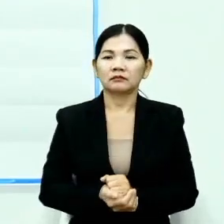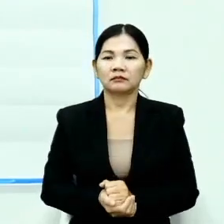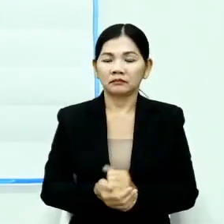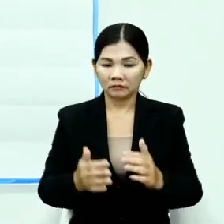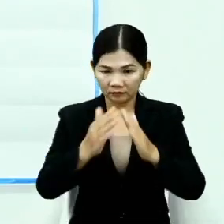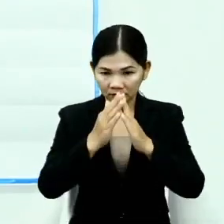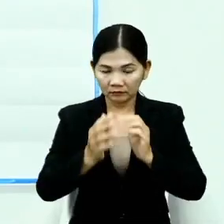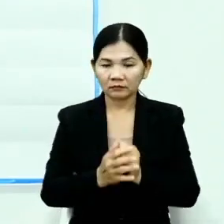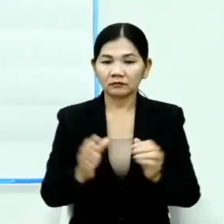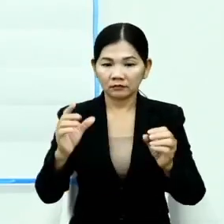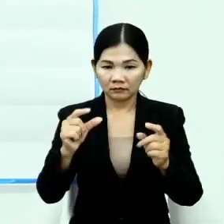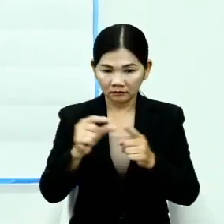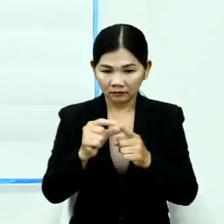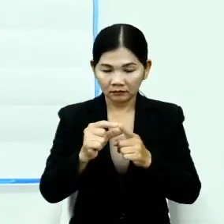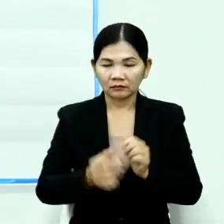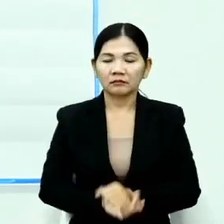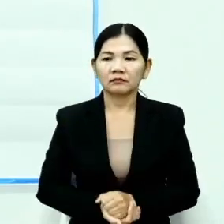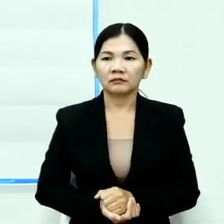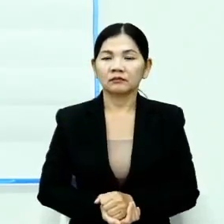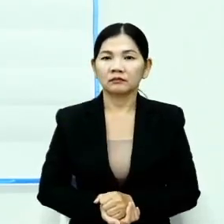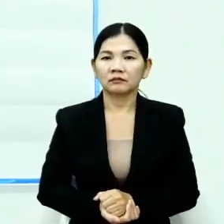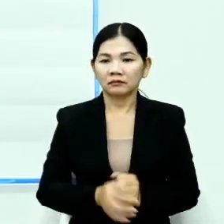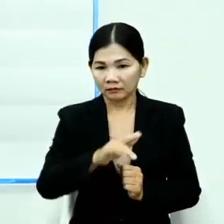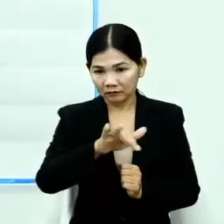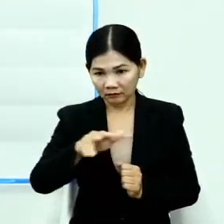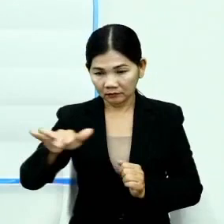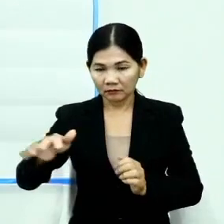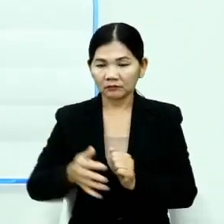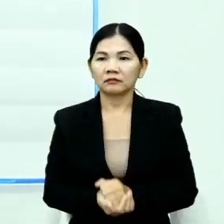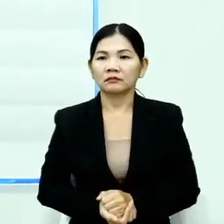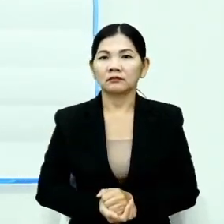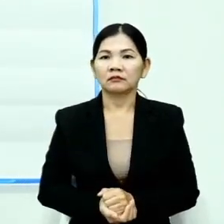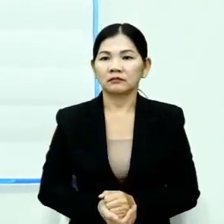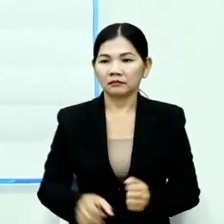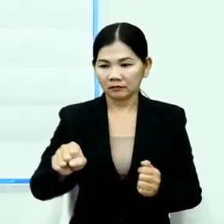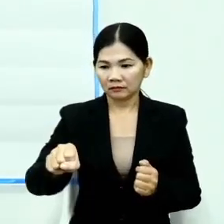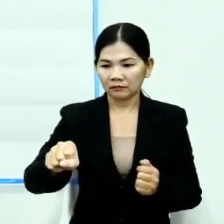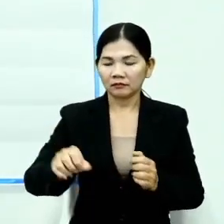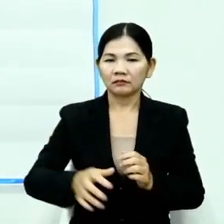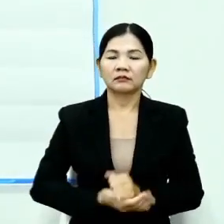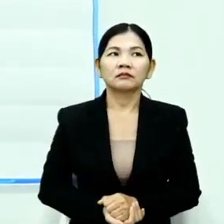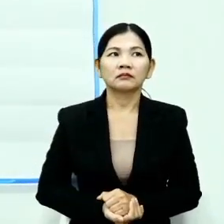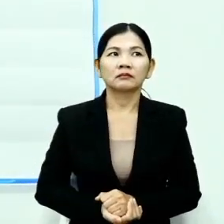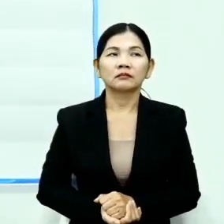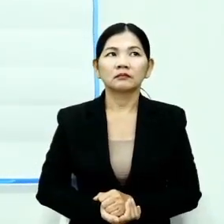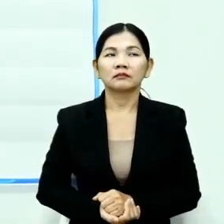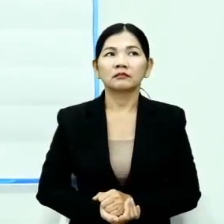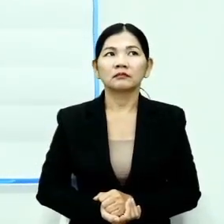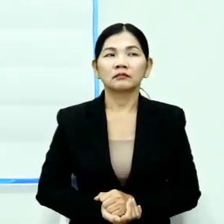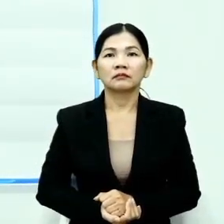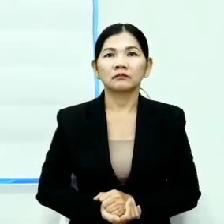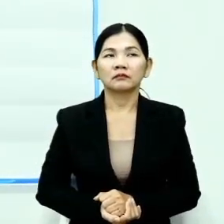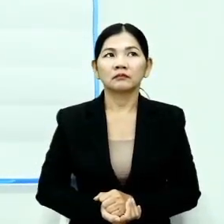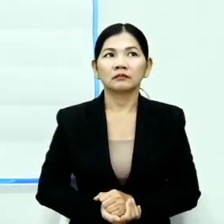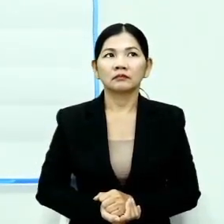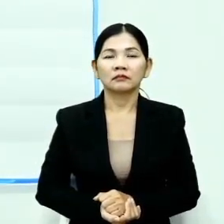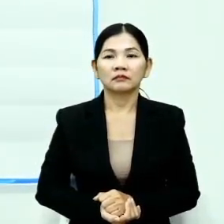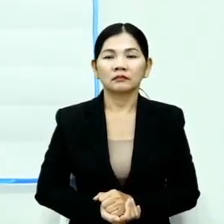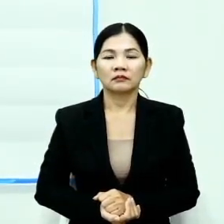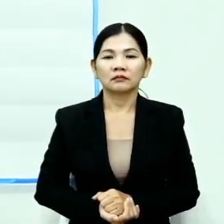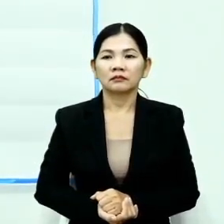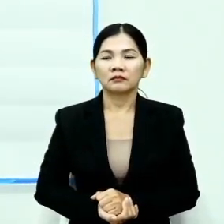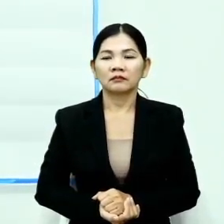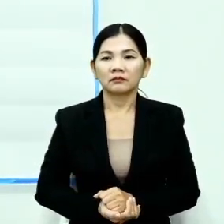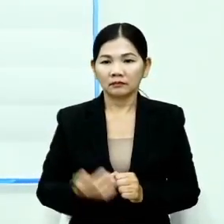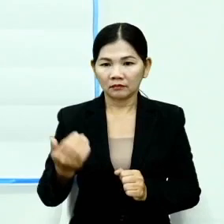ងបំពេញចាបំពេញអក្សរតអ្នកគ្រូបំពេញអក្សរត